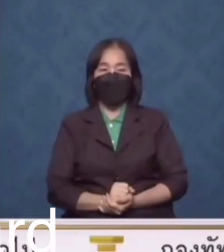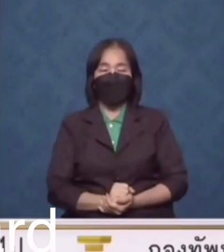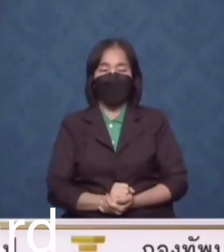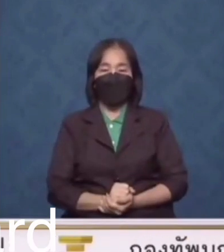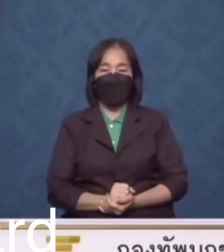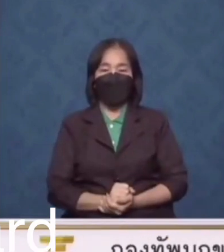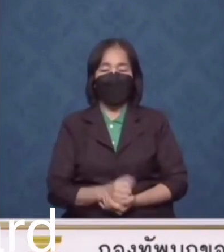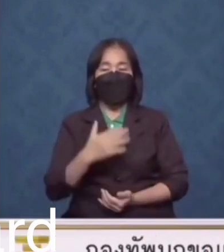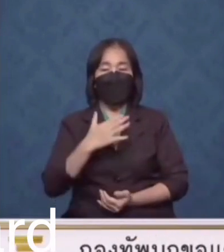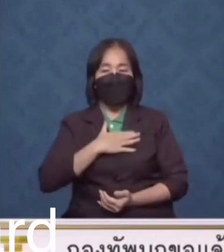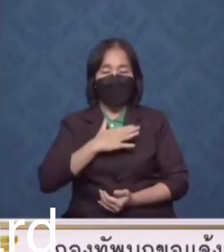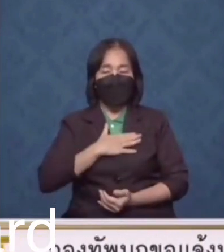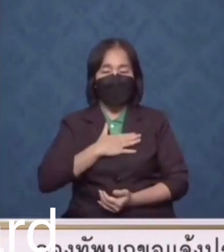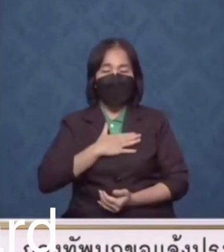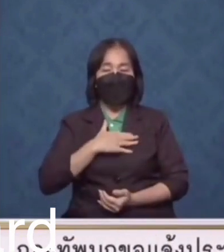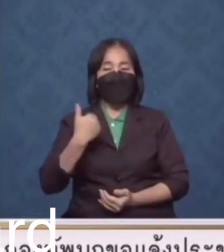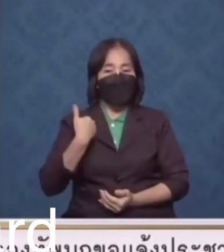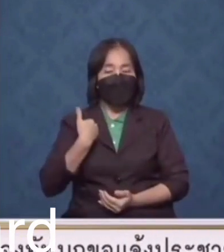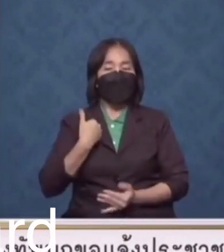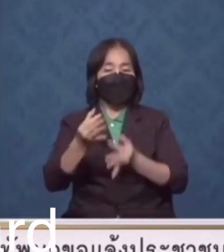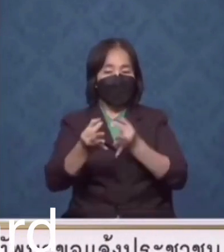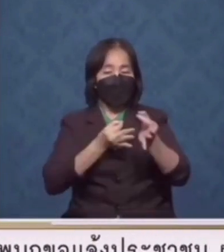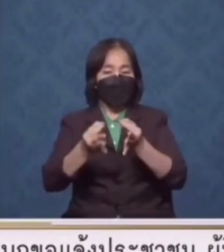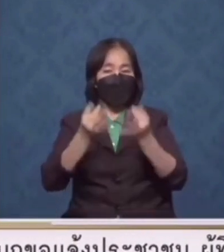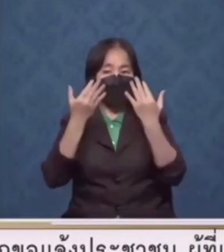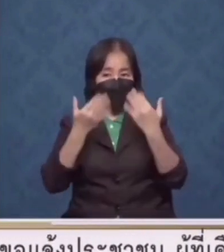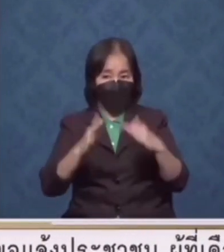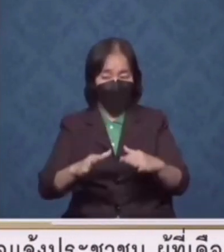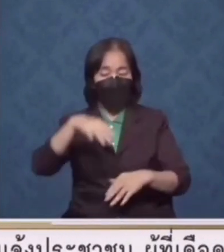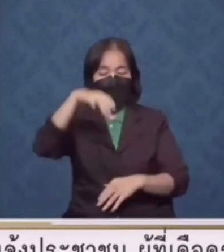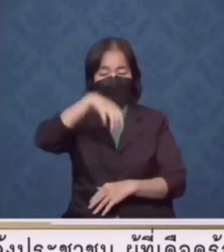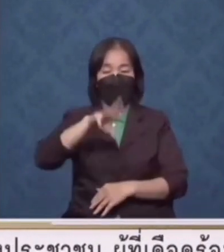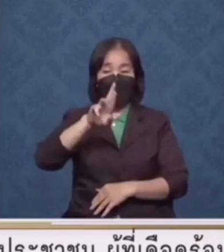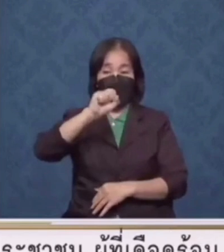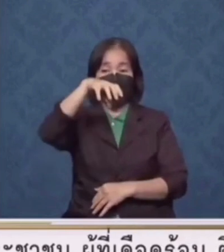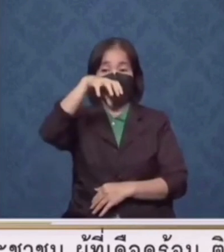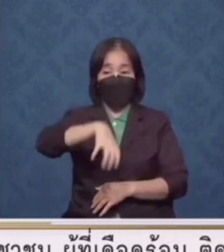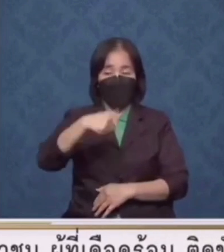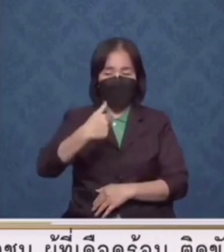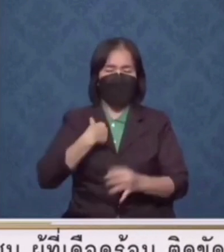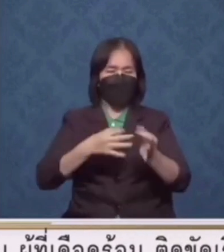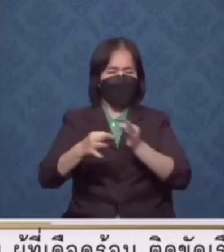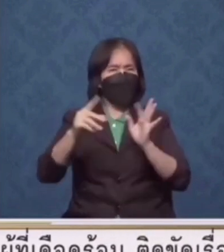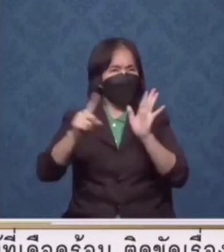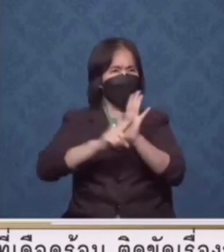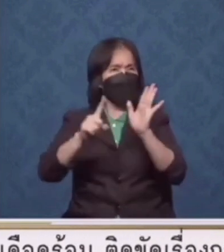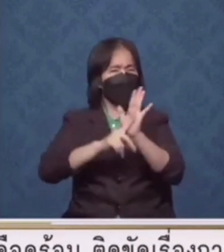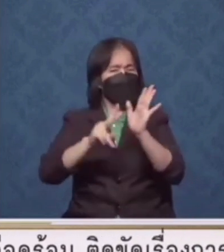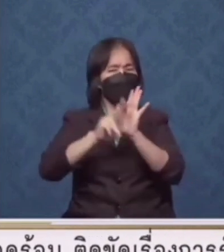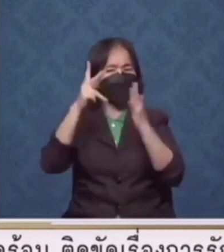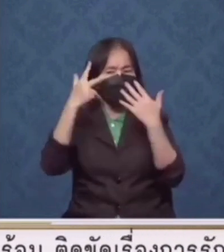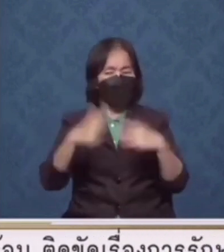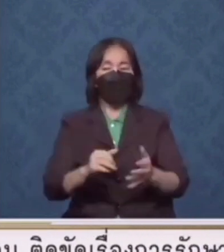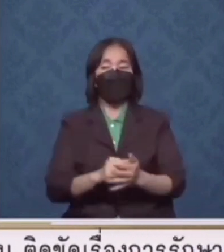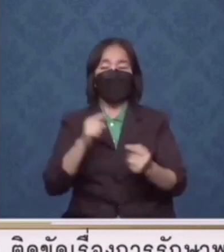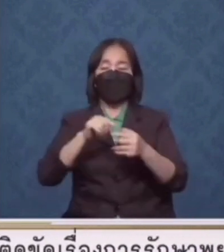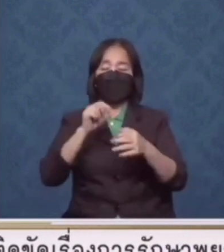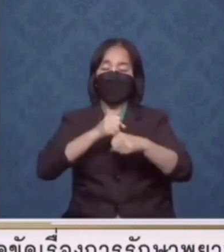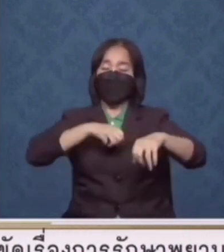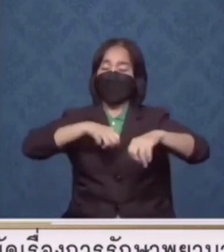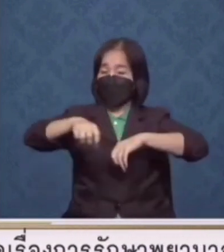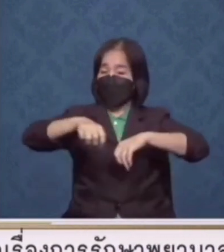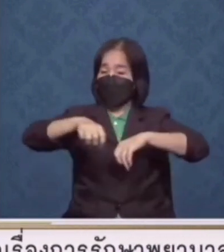ผมได้ในชแจง ในสภารสองเกษอยางนี้มาสองข้างแล้วว่าในการเรเนนการข